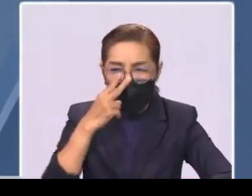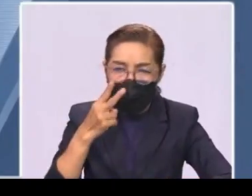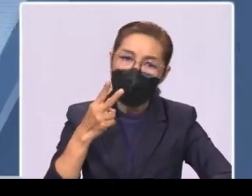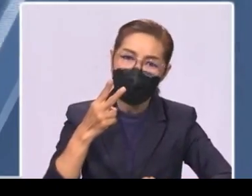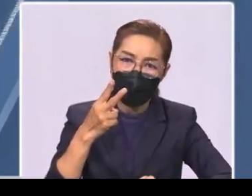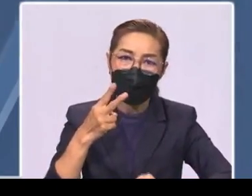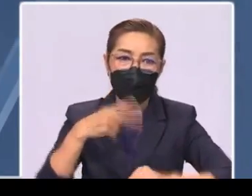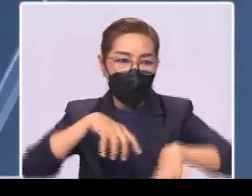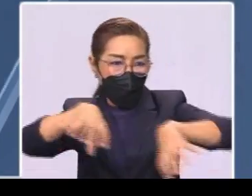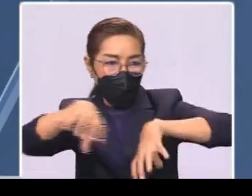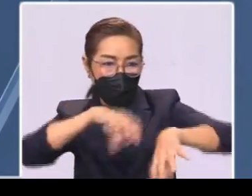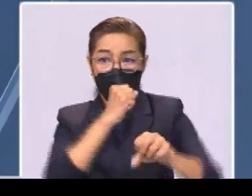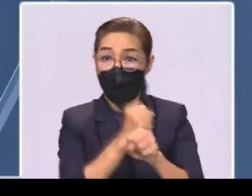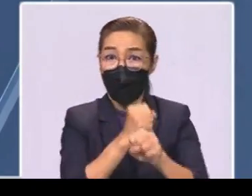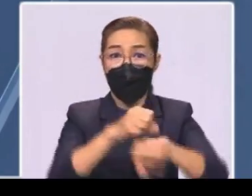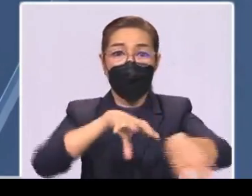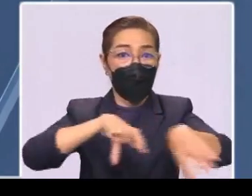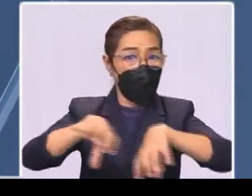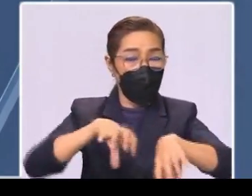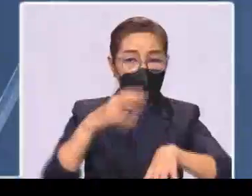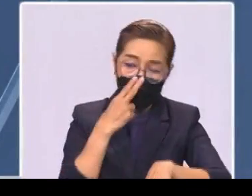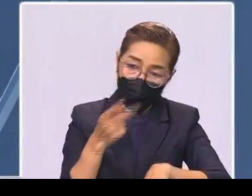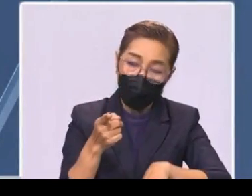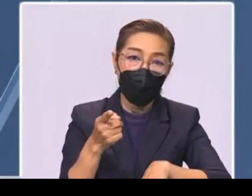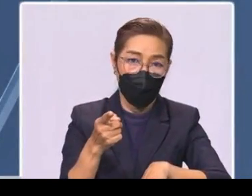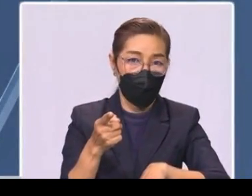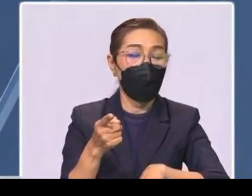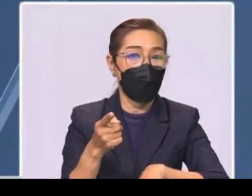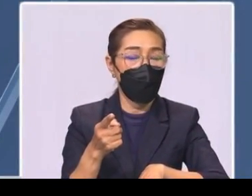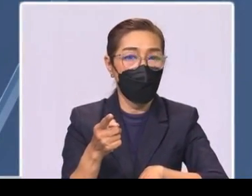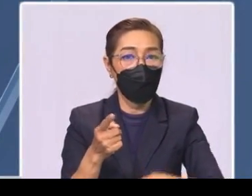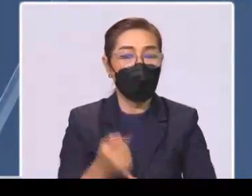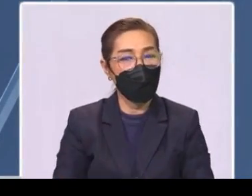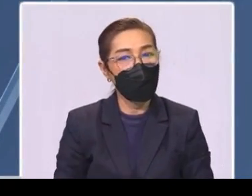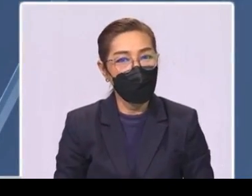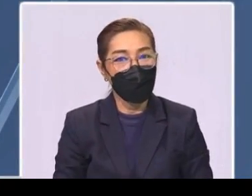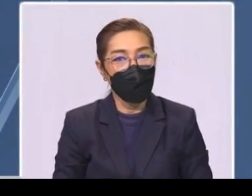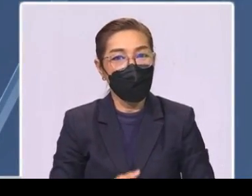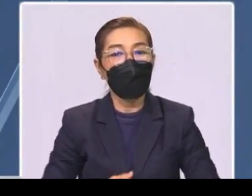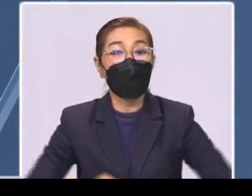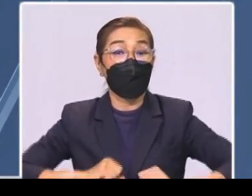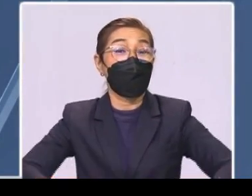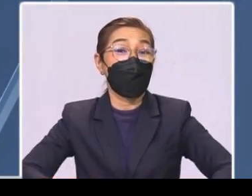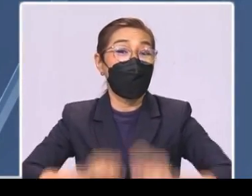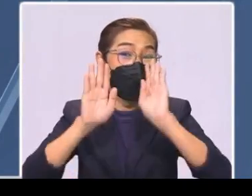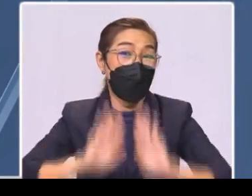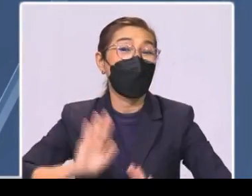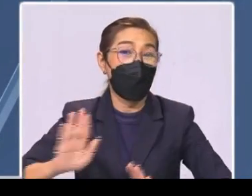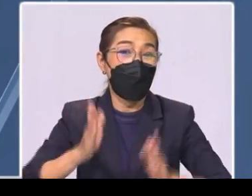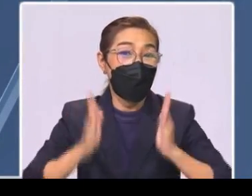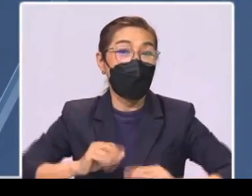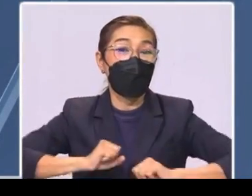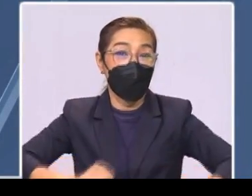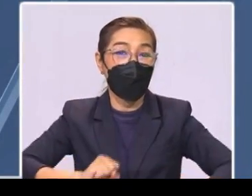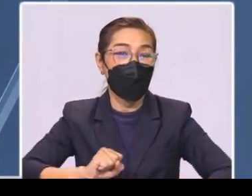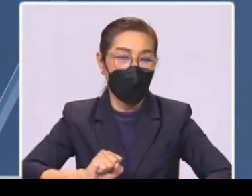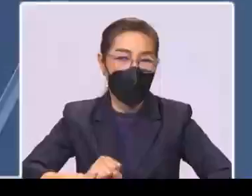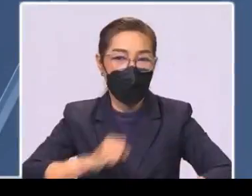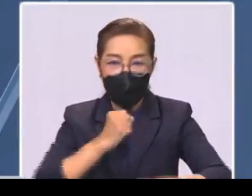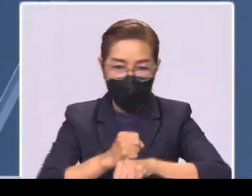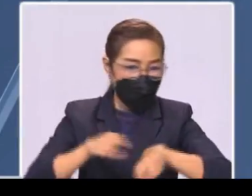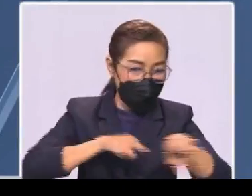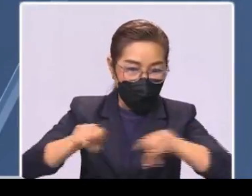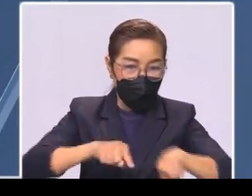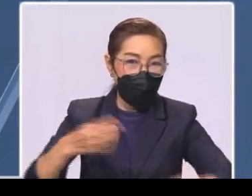เรียกว่าการบริหารเนี่ยนะครับก็เป็นเป็นเรื่องราวที่แหมคนหนุ่มอ่ะเนาะค่ะเอ่อไวว่องไวนะครับ